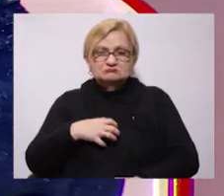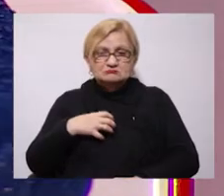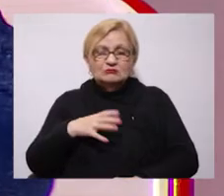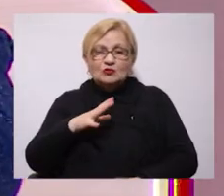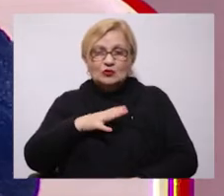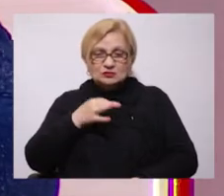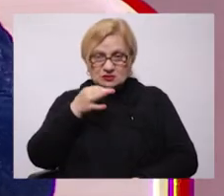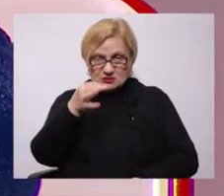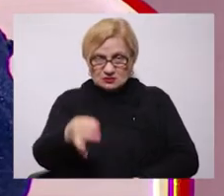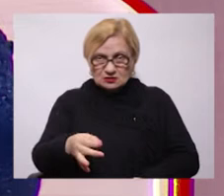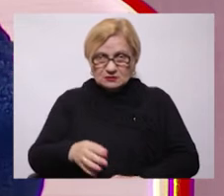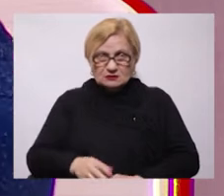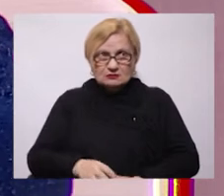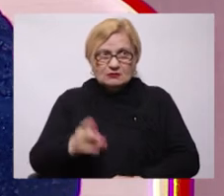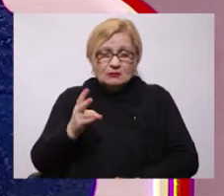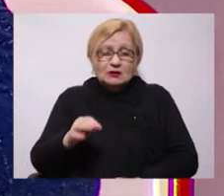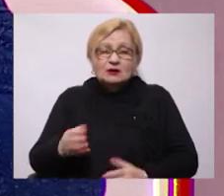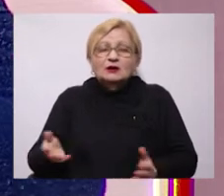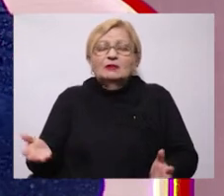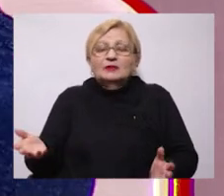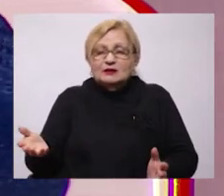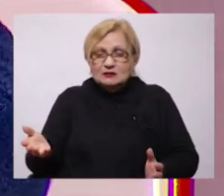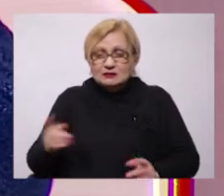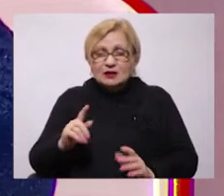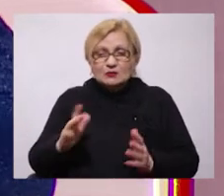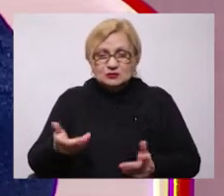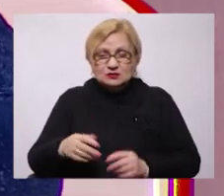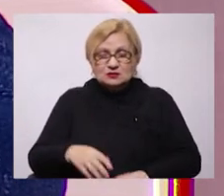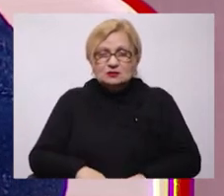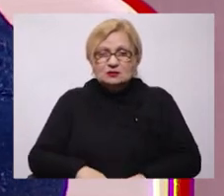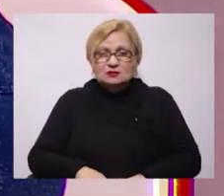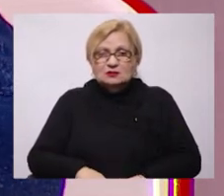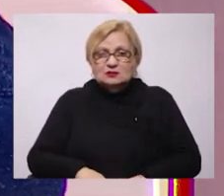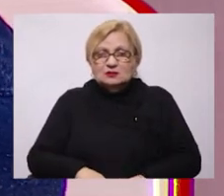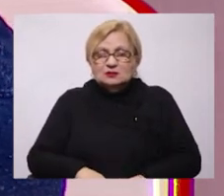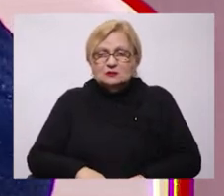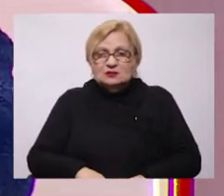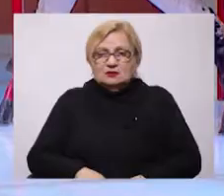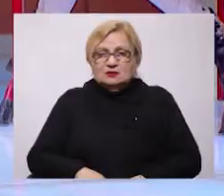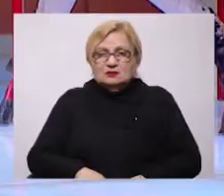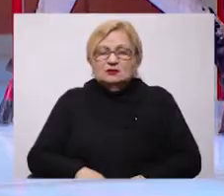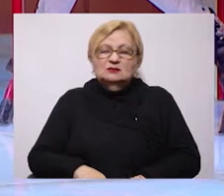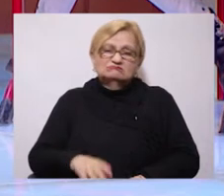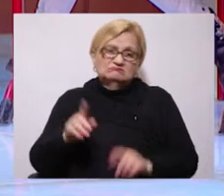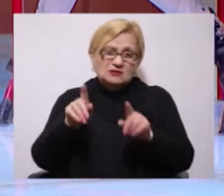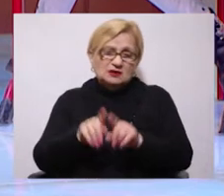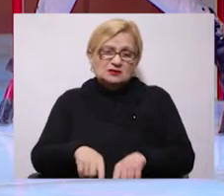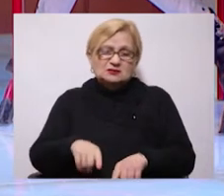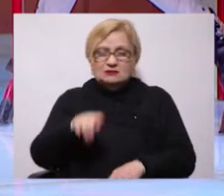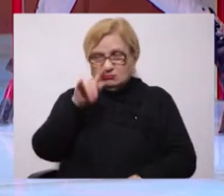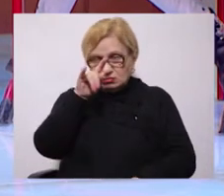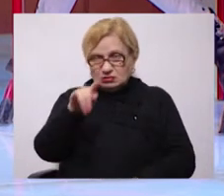სათქმელი ჰქონდა მშობლებისთვის, მაგრამ აბა გამოიცანით რა მოხდა? ვერ უპასუხეს. ისევ არავინ არ